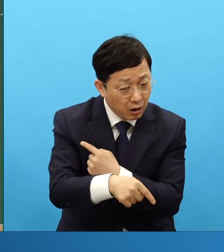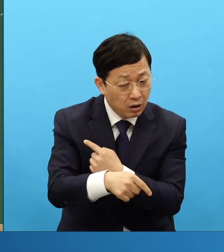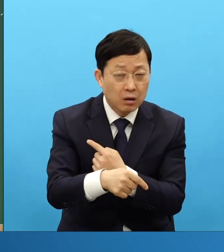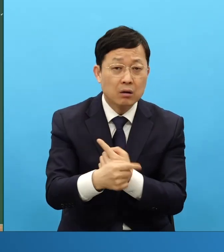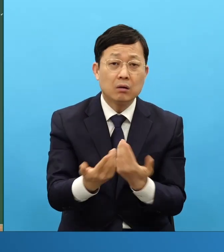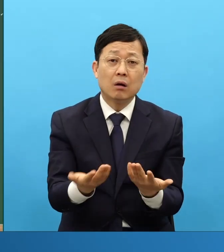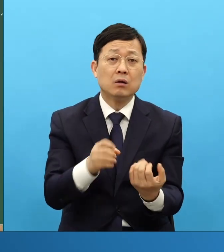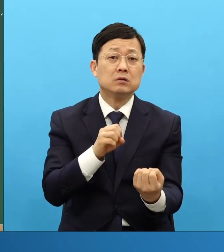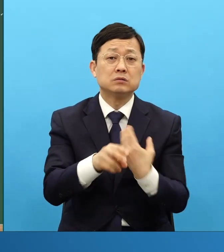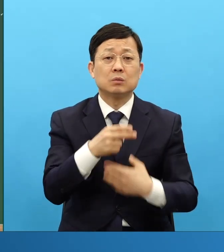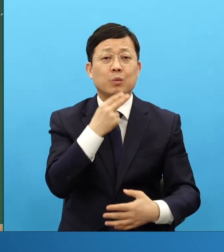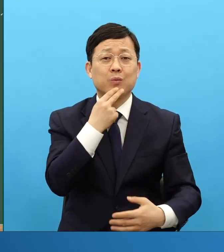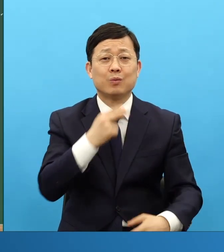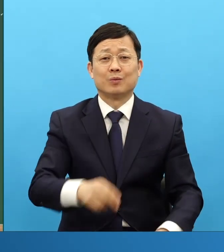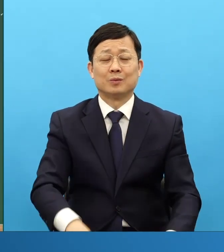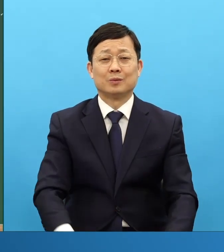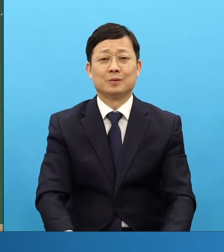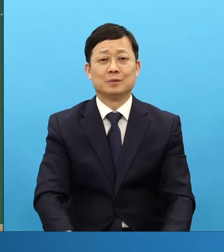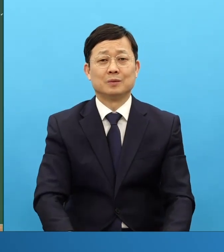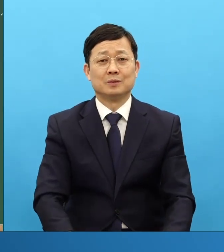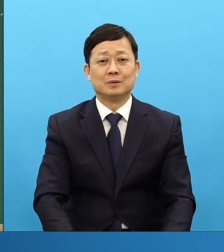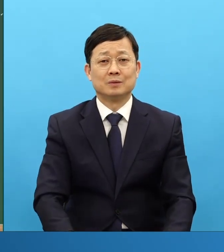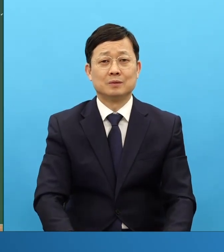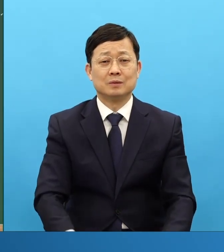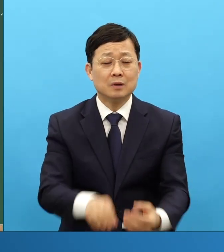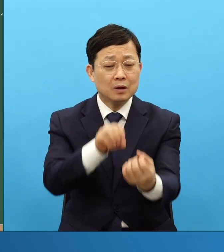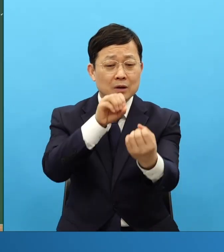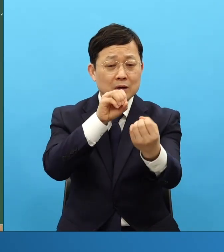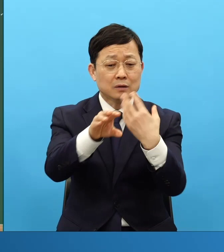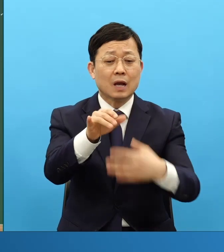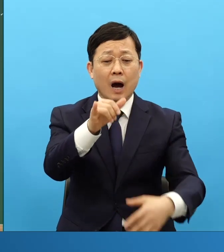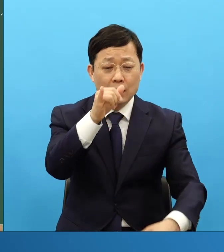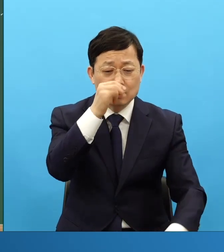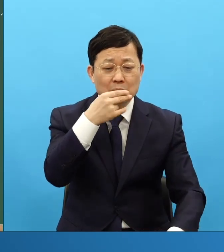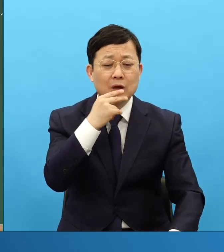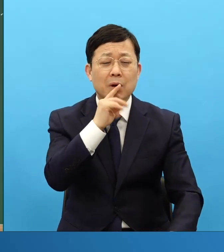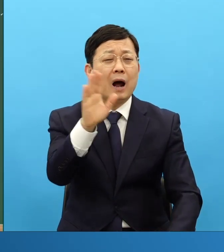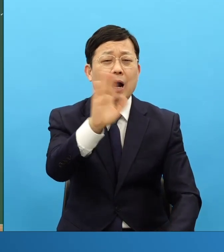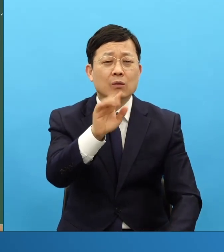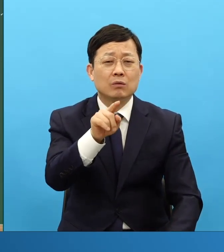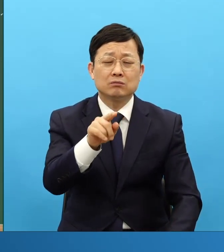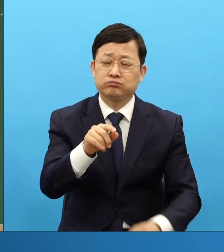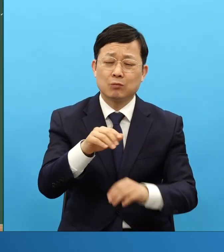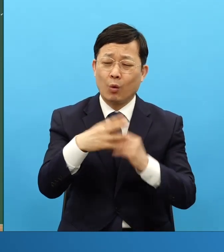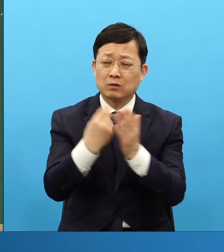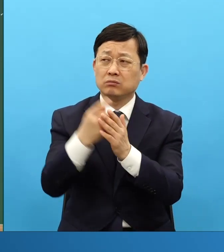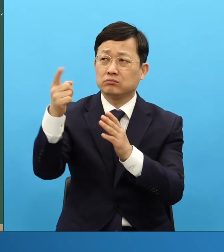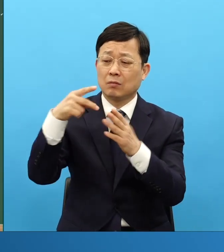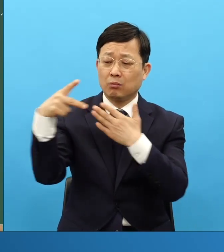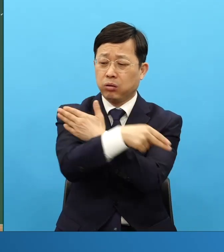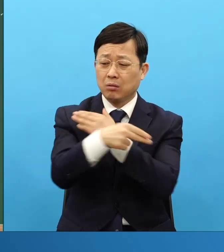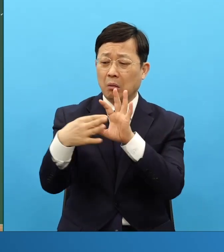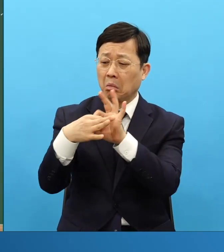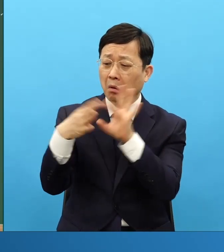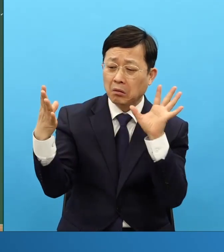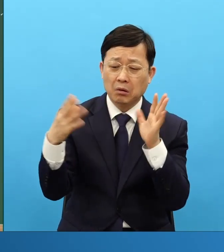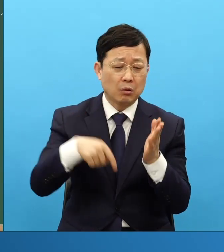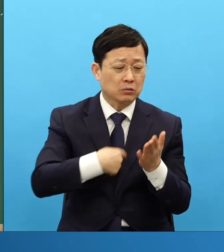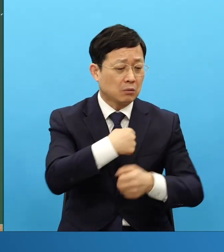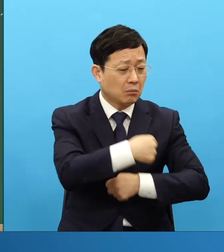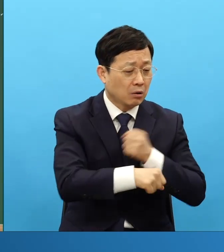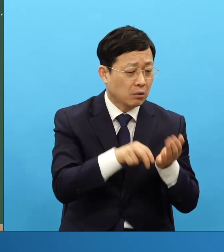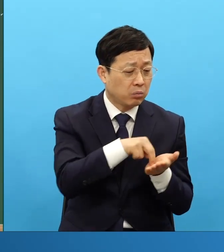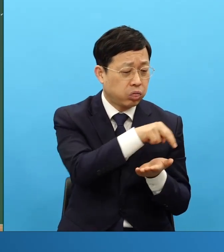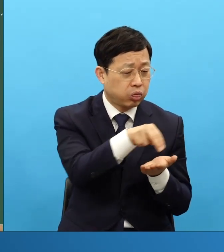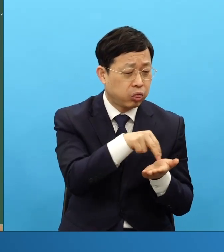Jesus spoke and me have nothing to do with each 그 other. 응답이 있다 없다가 문제가 아니에요. 전혀 상관이 없죠. And so the issue isn't even about whether we have answer or not.